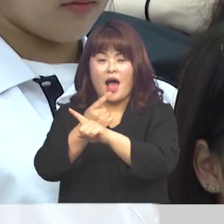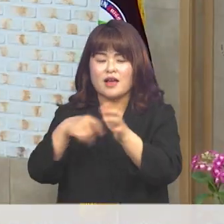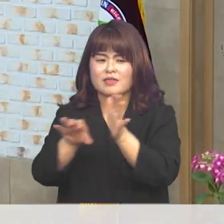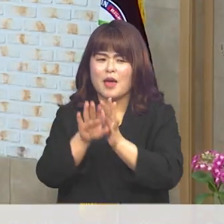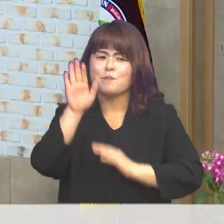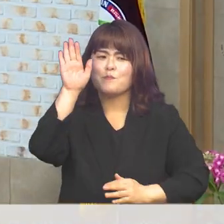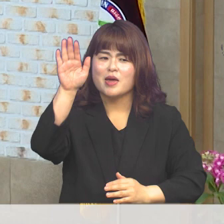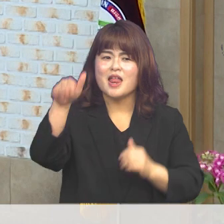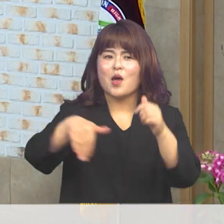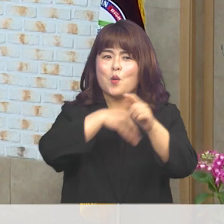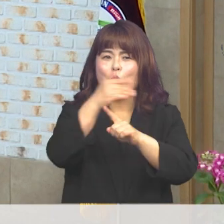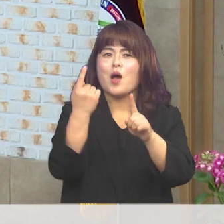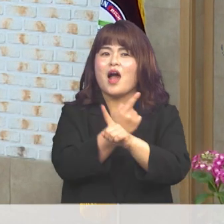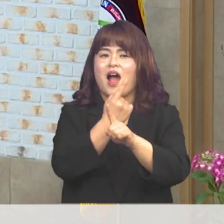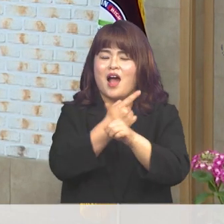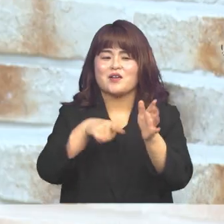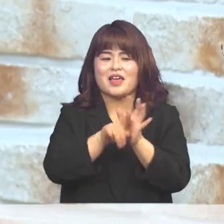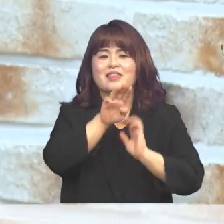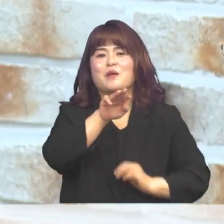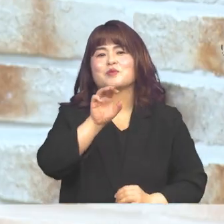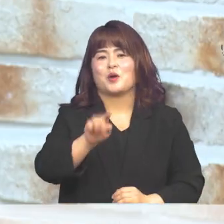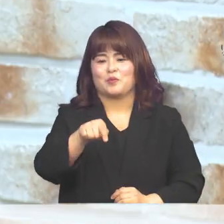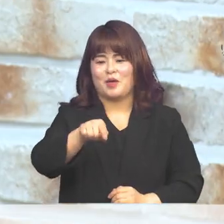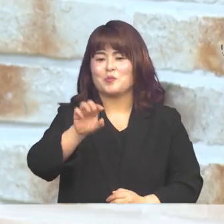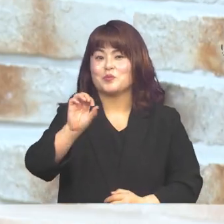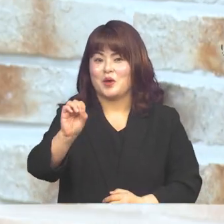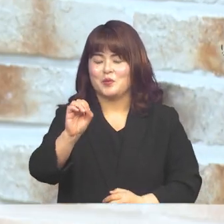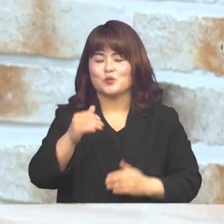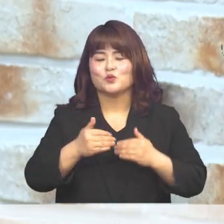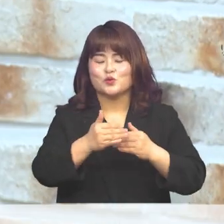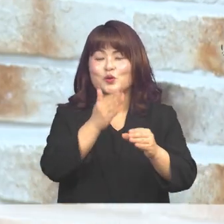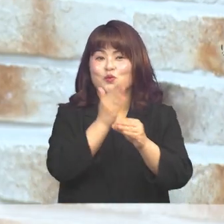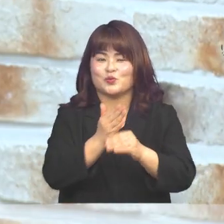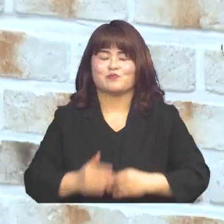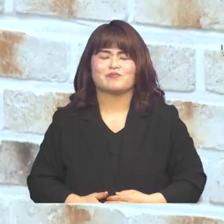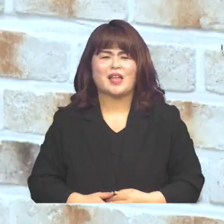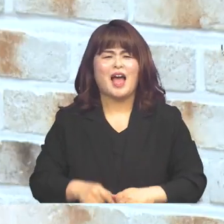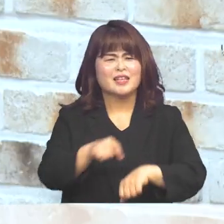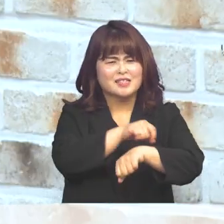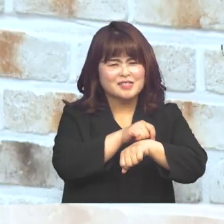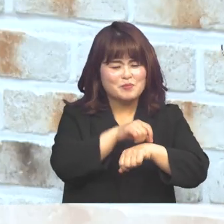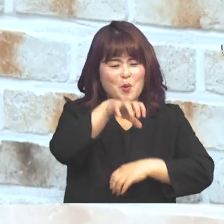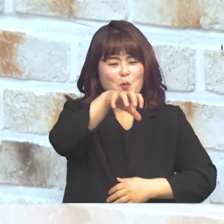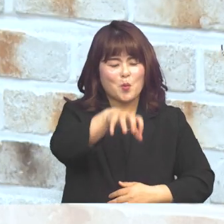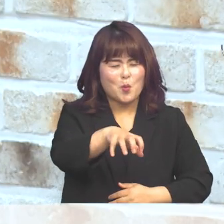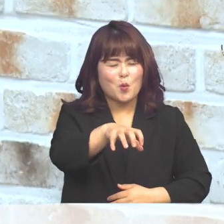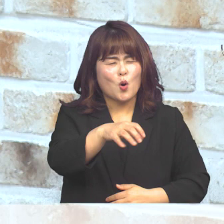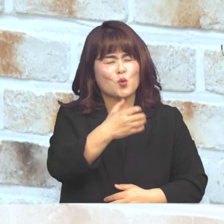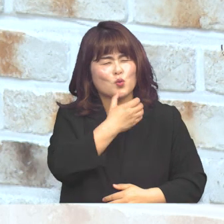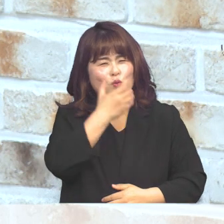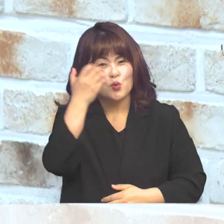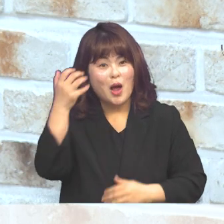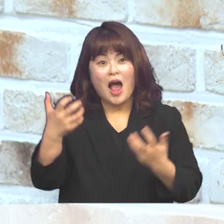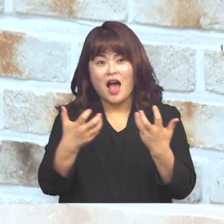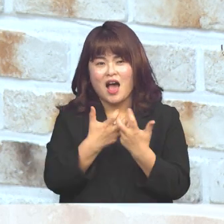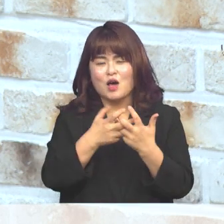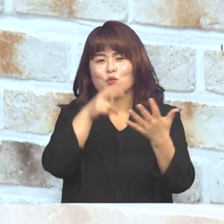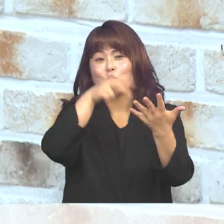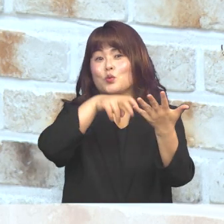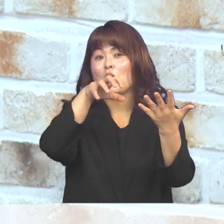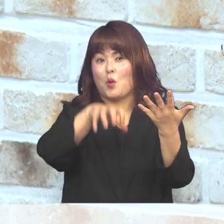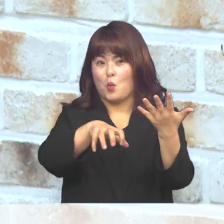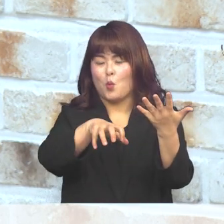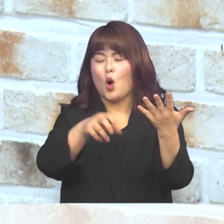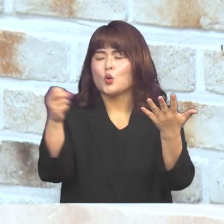포함한 미래 교육 환경 개선 사업 3.0을 진행해 왔습니다. 특별한 공간, 꿈이 있는 최고의 도서관,